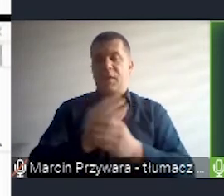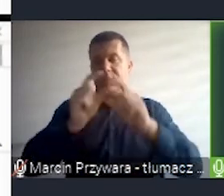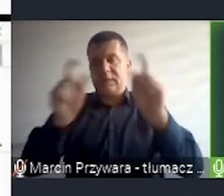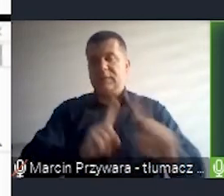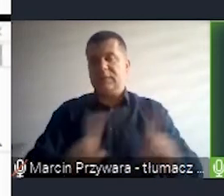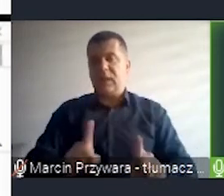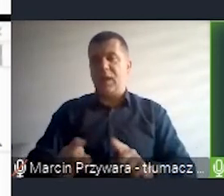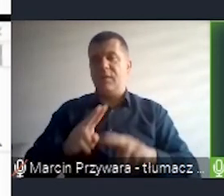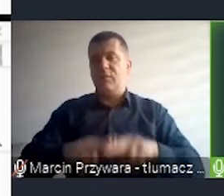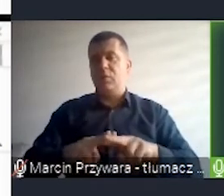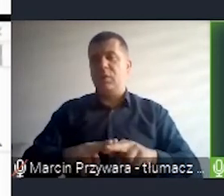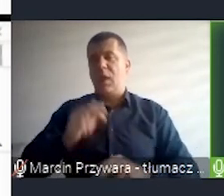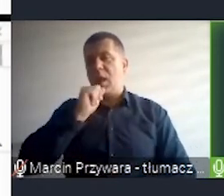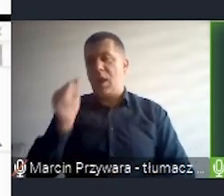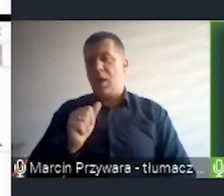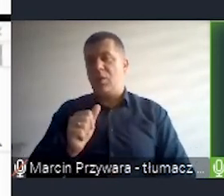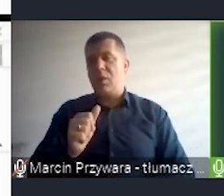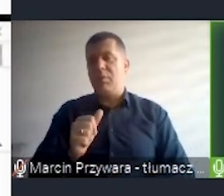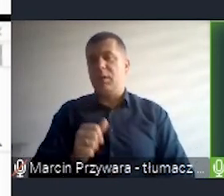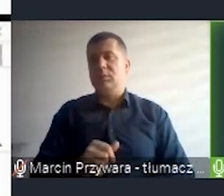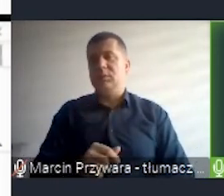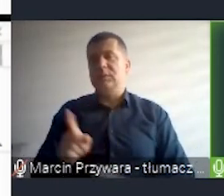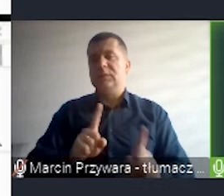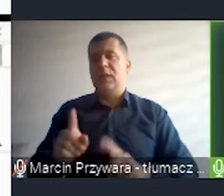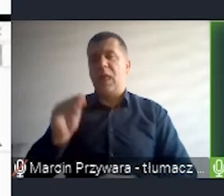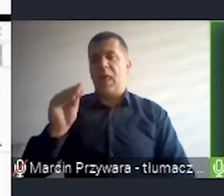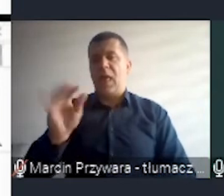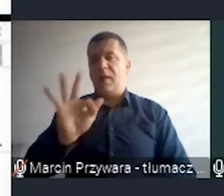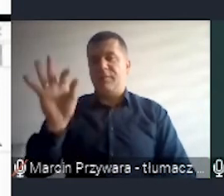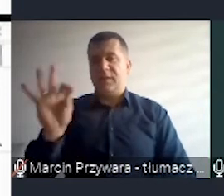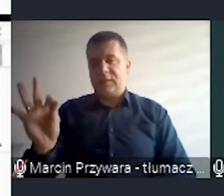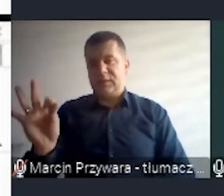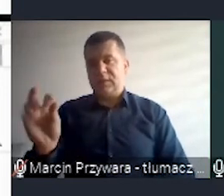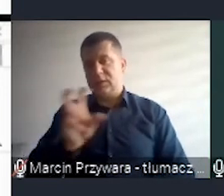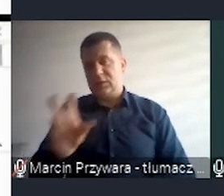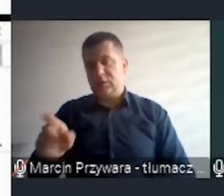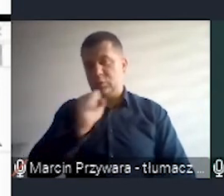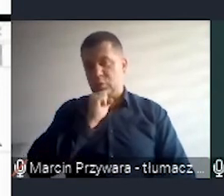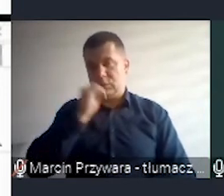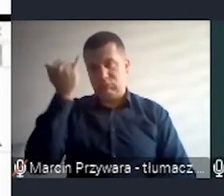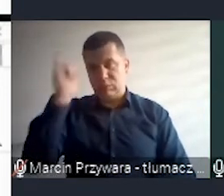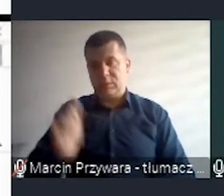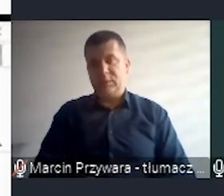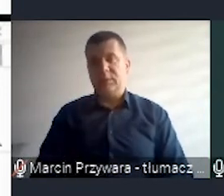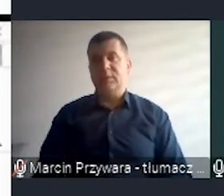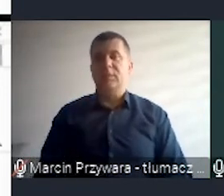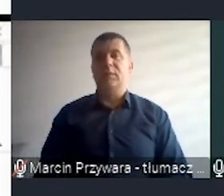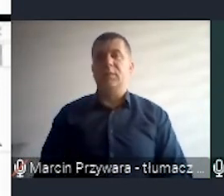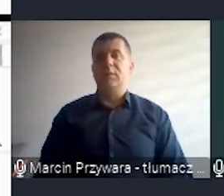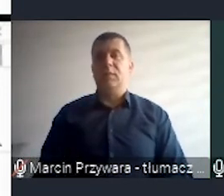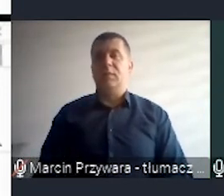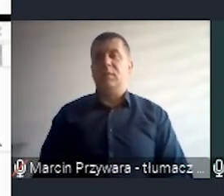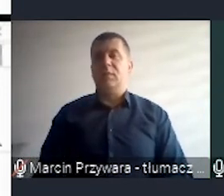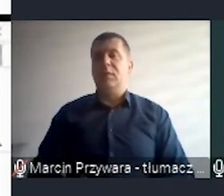funduszy europejskich używany był ze znakiem FS-u, czy to jest duże uchybienie? Jeszcze